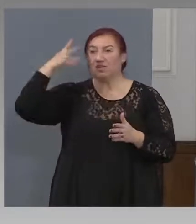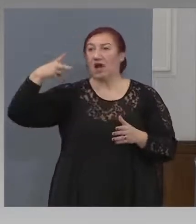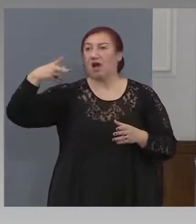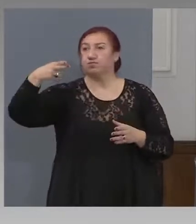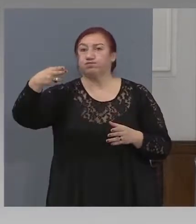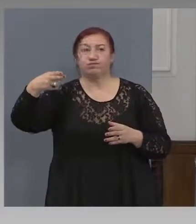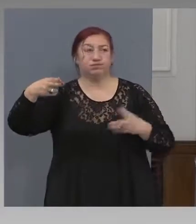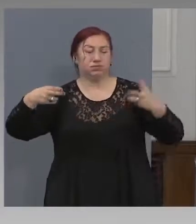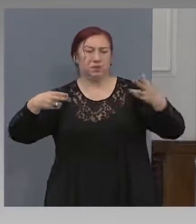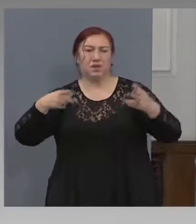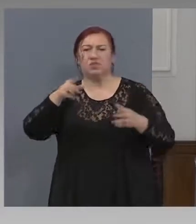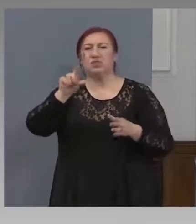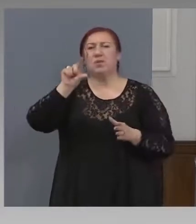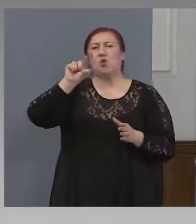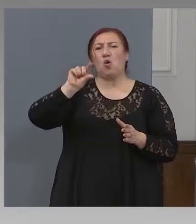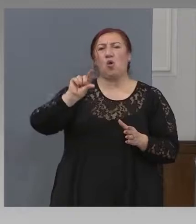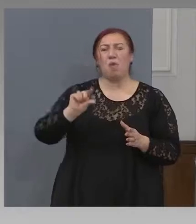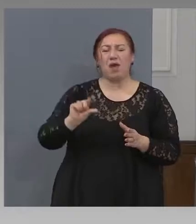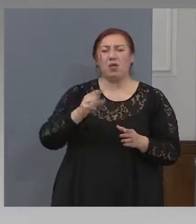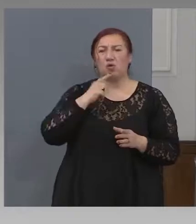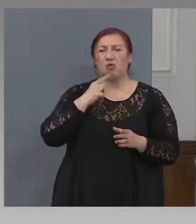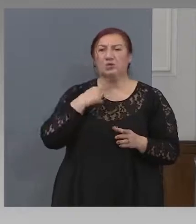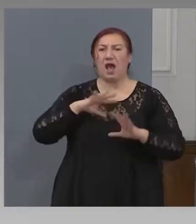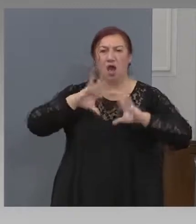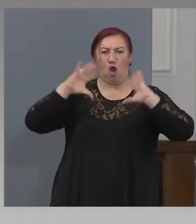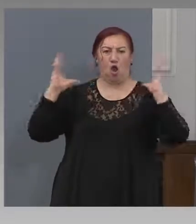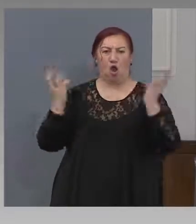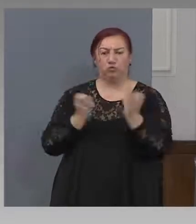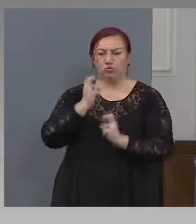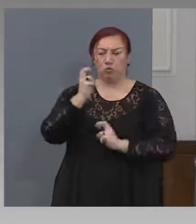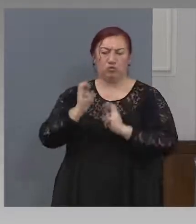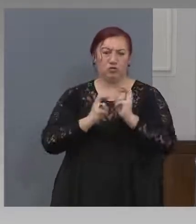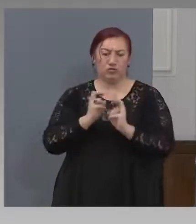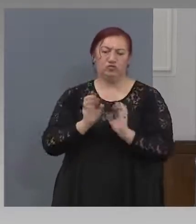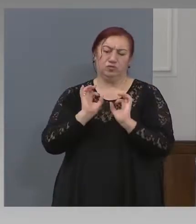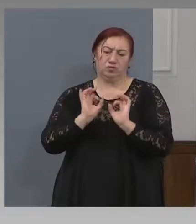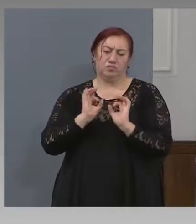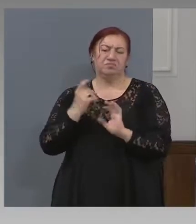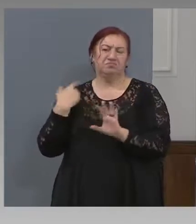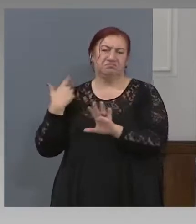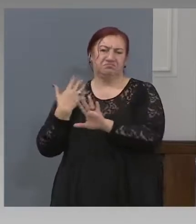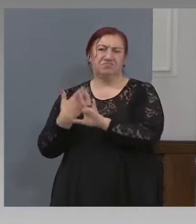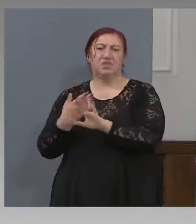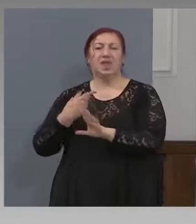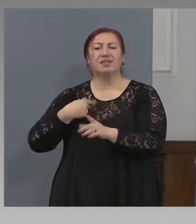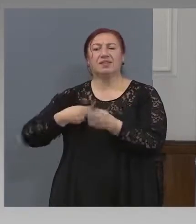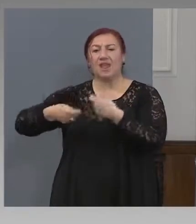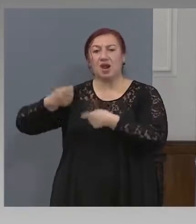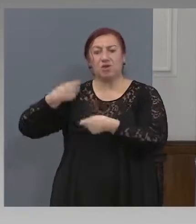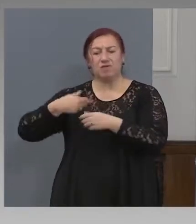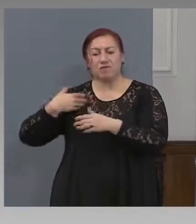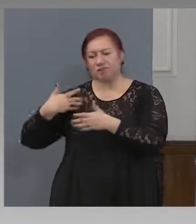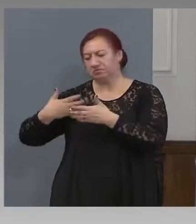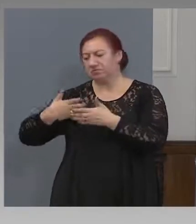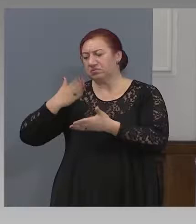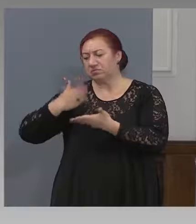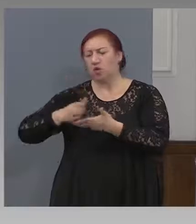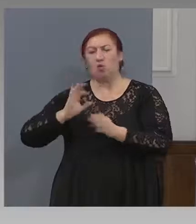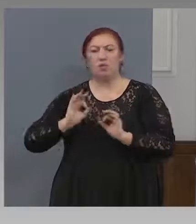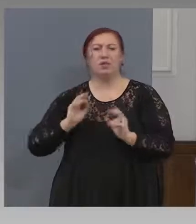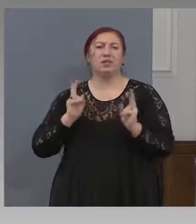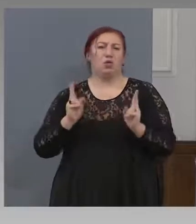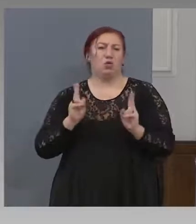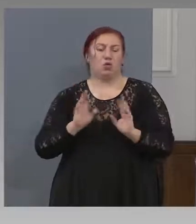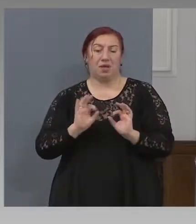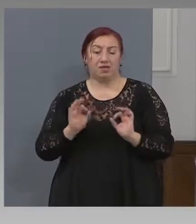на фона на общото производство и обичайна търговия, която имаме до момента. Казвам така, че